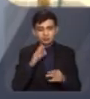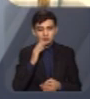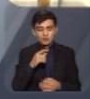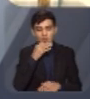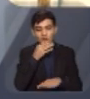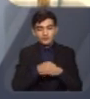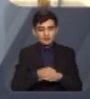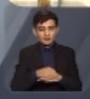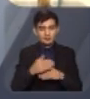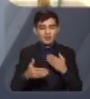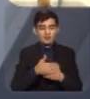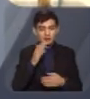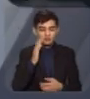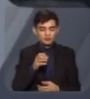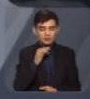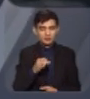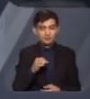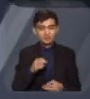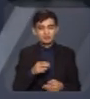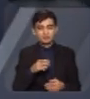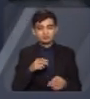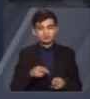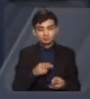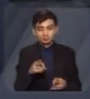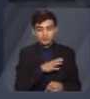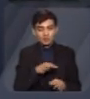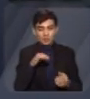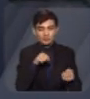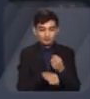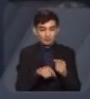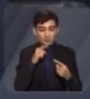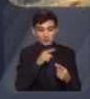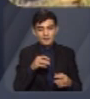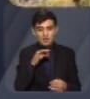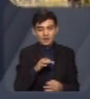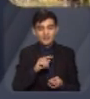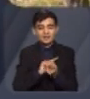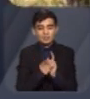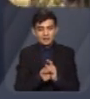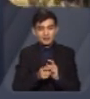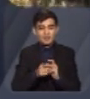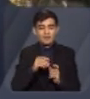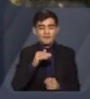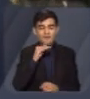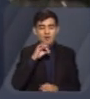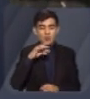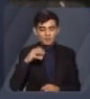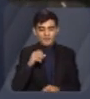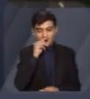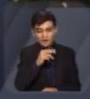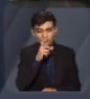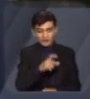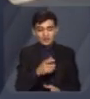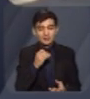соответствующая мера наказания по преступлениям против половой неприкосновенности предусматривается изменение формы обвинений и сейчас на